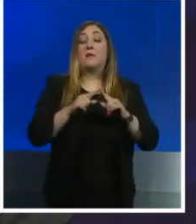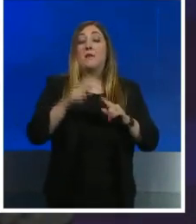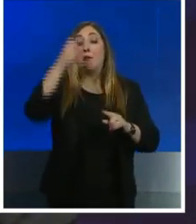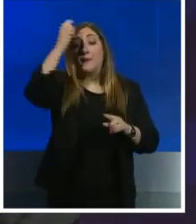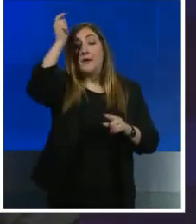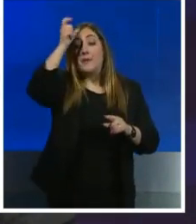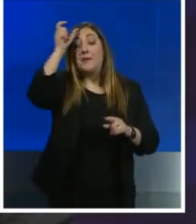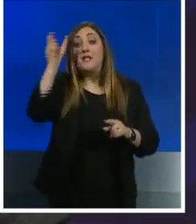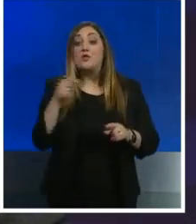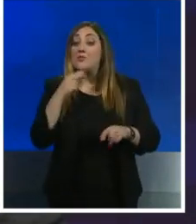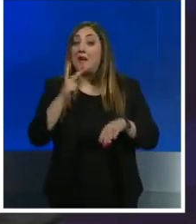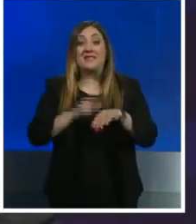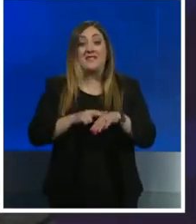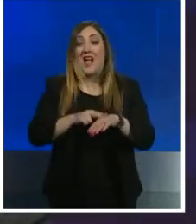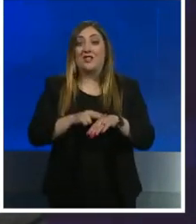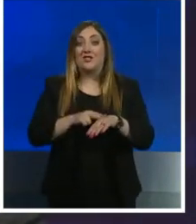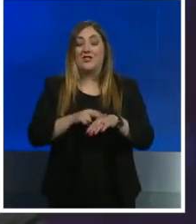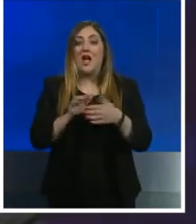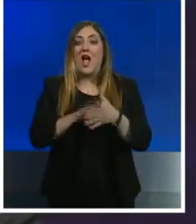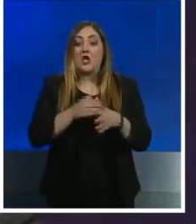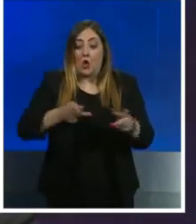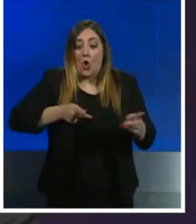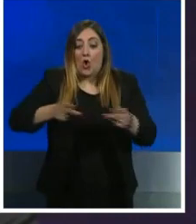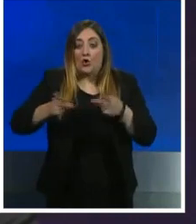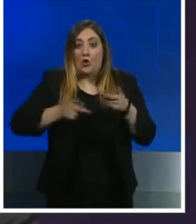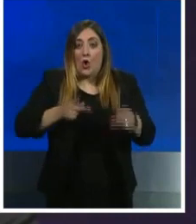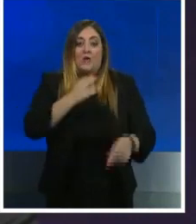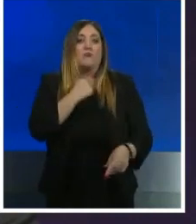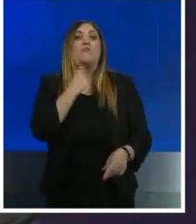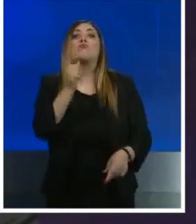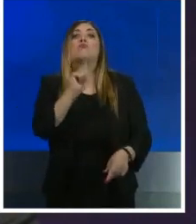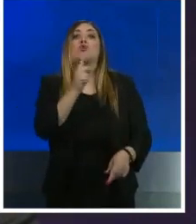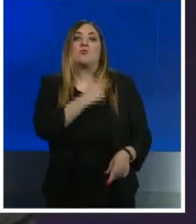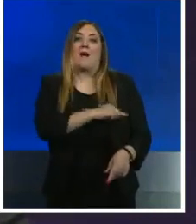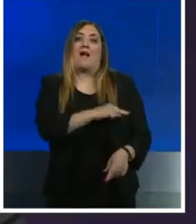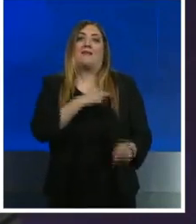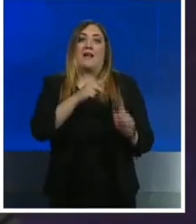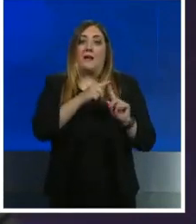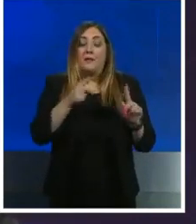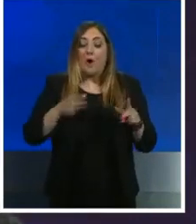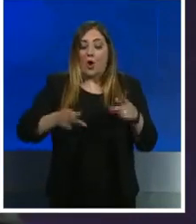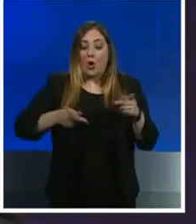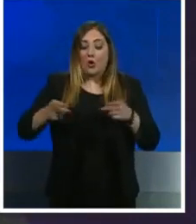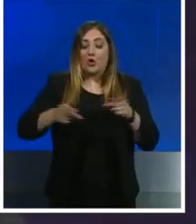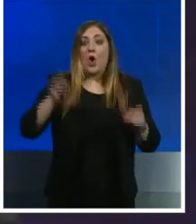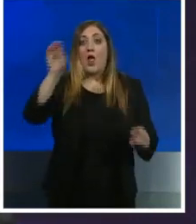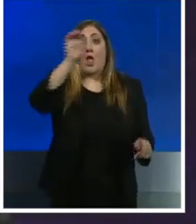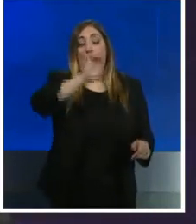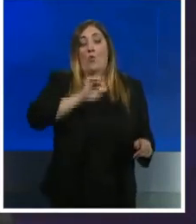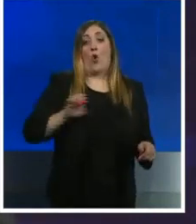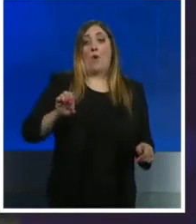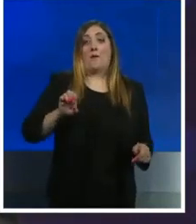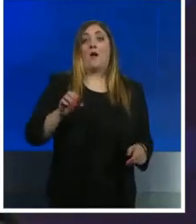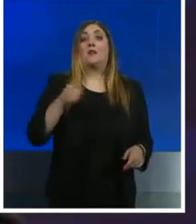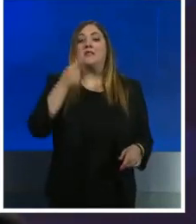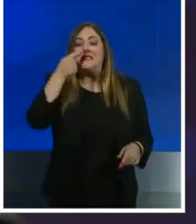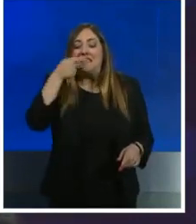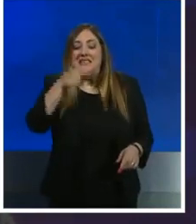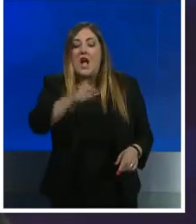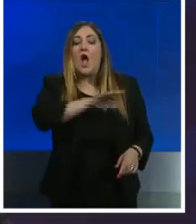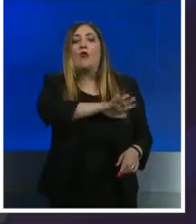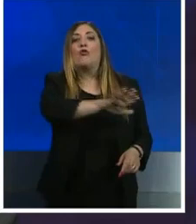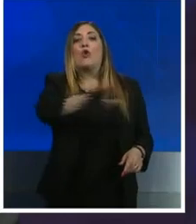hemm li hu li saret federalista, jiġifieri tindaħal f'kull aspett.